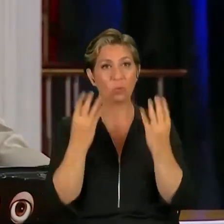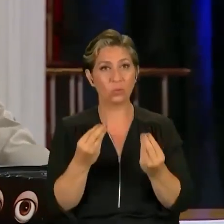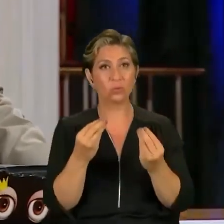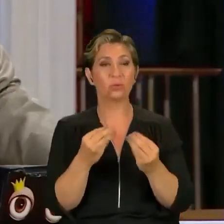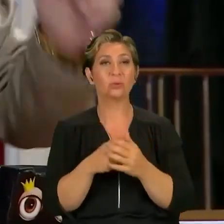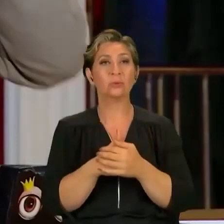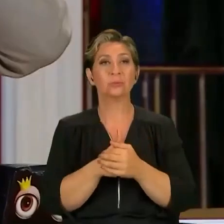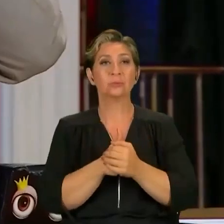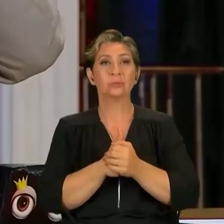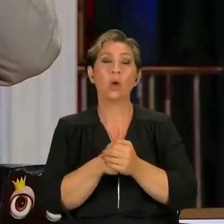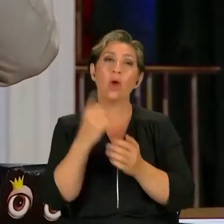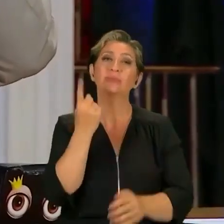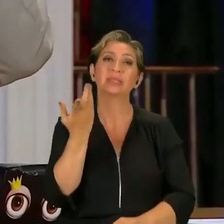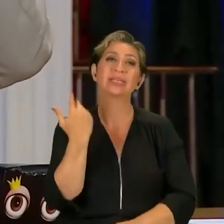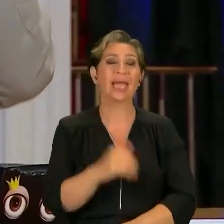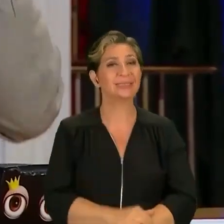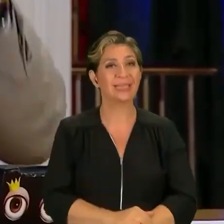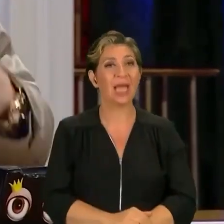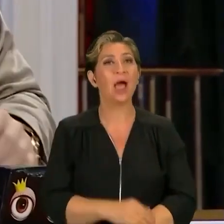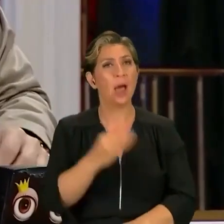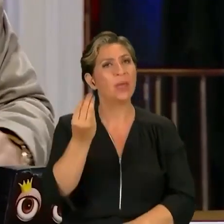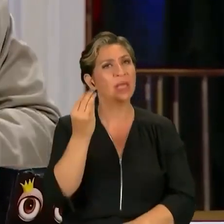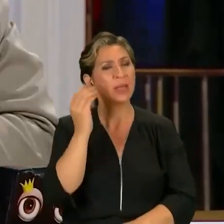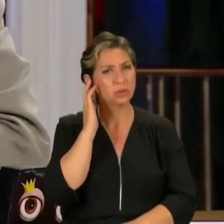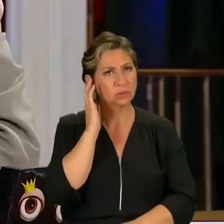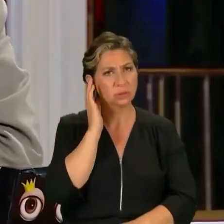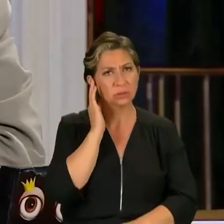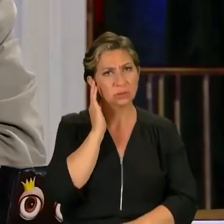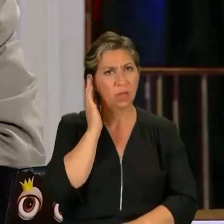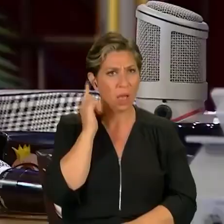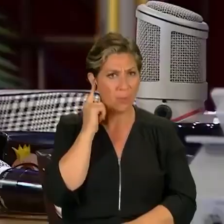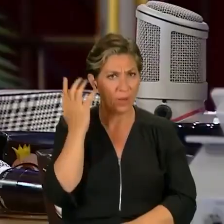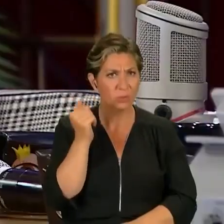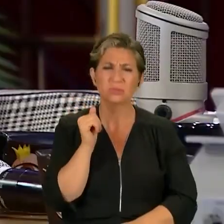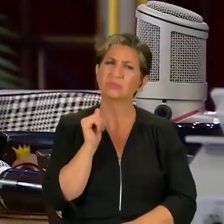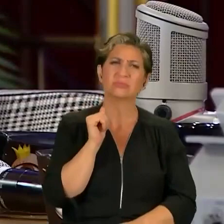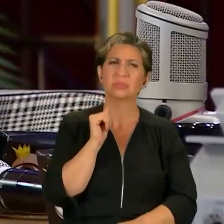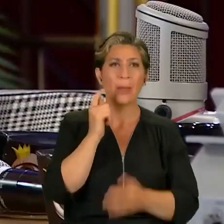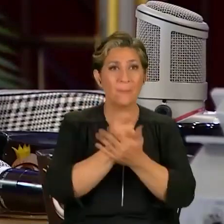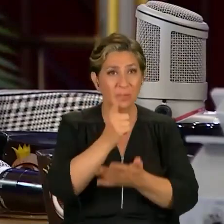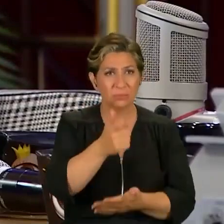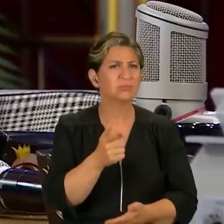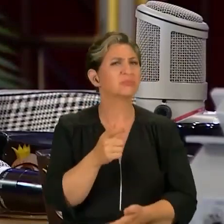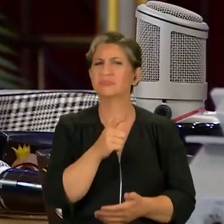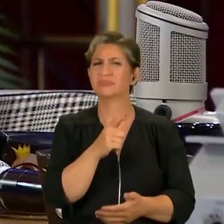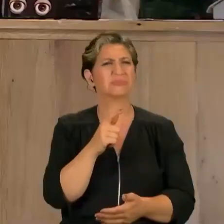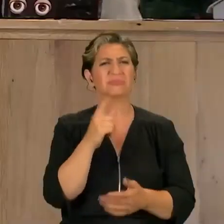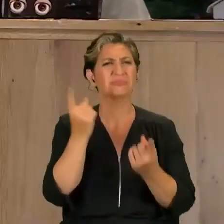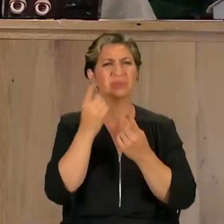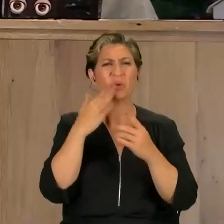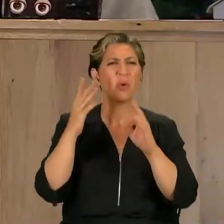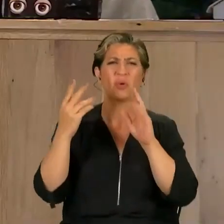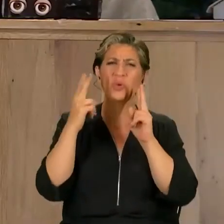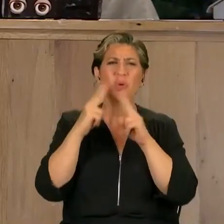sözleriyle oyunun içeriği. Öyle bir şeydi. Her neyse ama iyilermiş değil mi? Haber alıyor musun? Pek almıyorum. Mektup yazıyorlar mı? Kartpostal filan